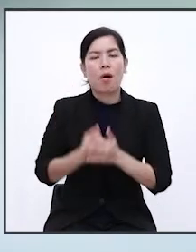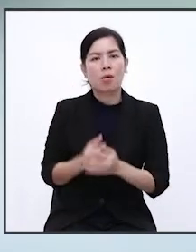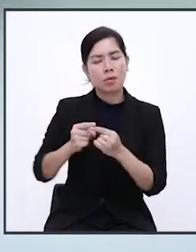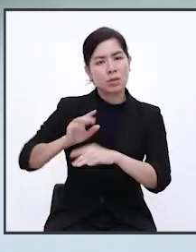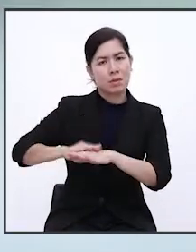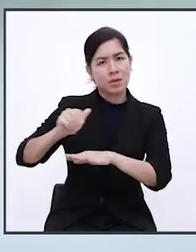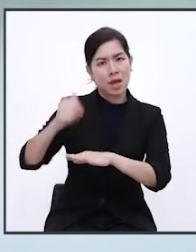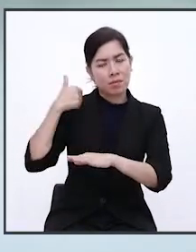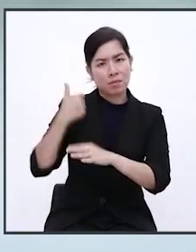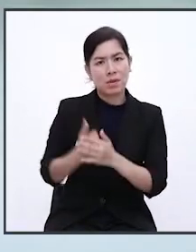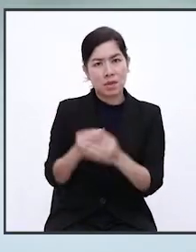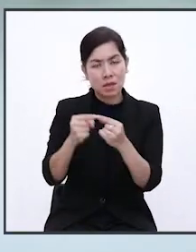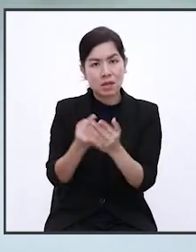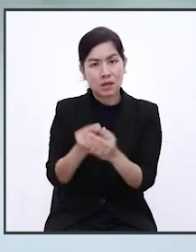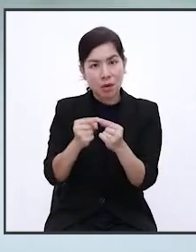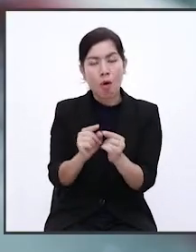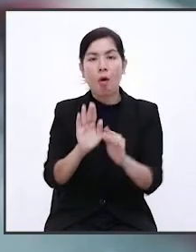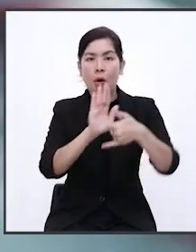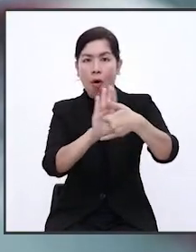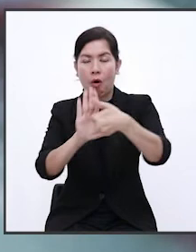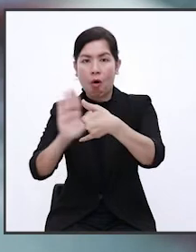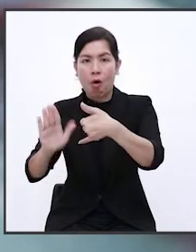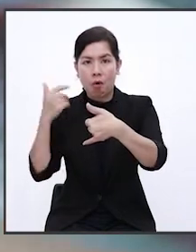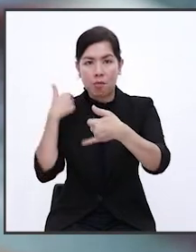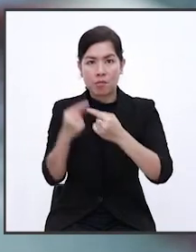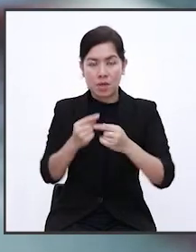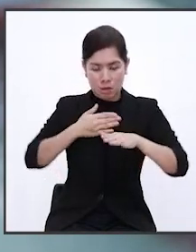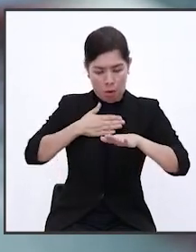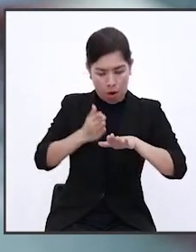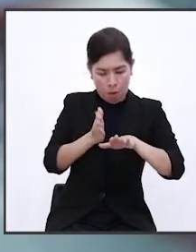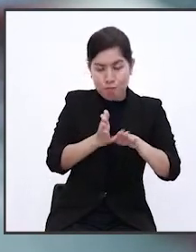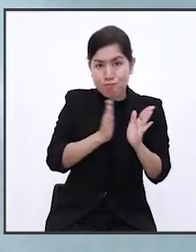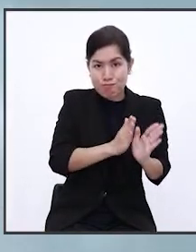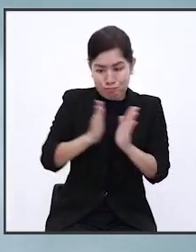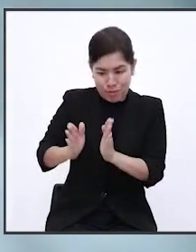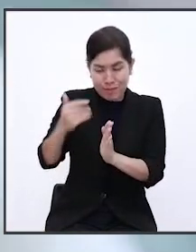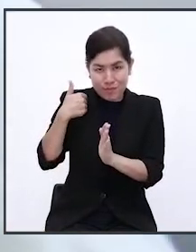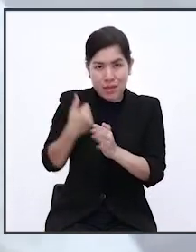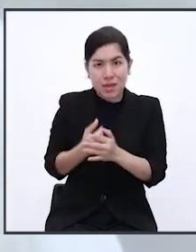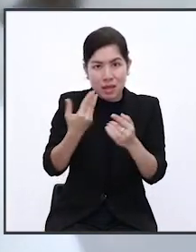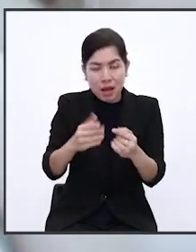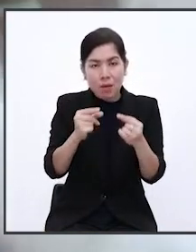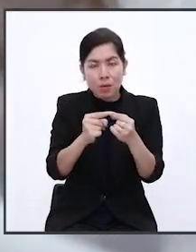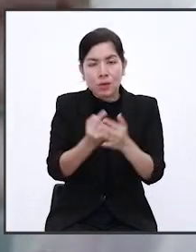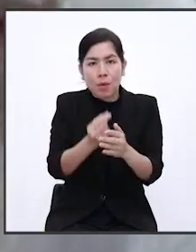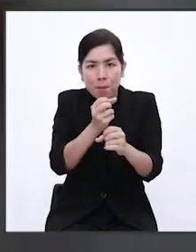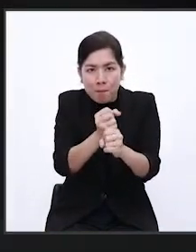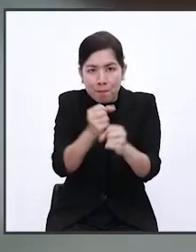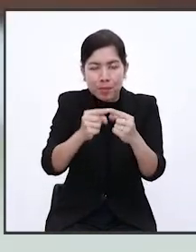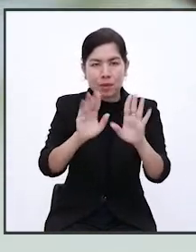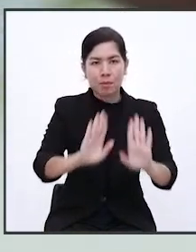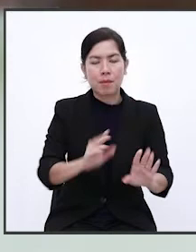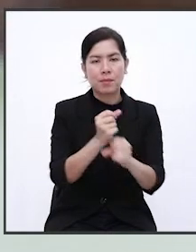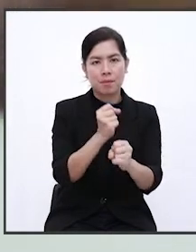ณ์ขั้นตอนการทำนี้ก็จะหล่อแบบเฉพาะบุคคลเลยค่ะหลังจากหล่อแบบแล้วเราก็ทำการขึ้นรูปนะคะโดยเข้ากับคนไ